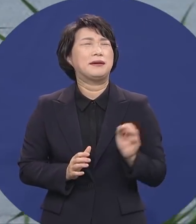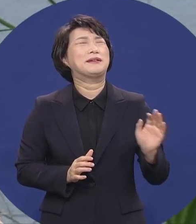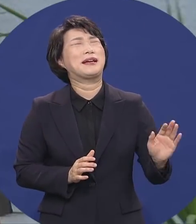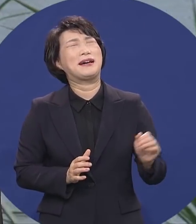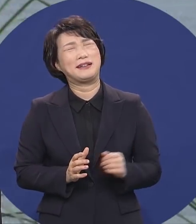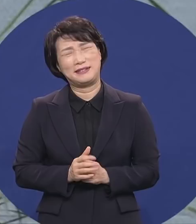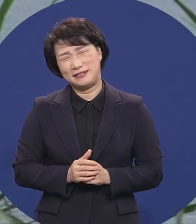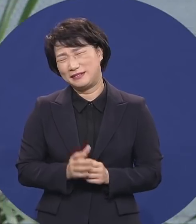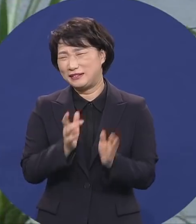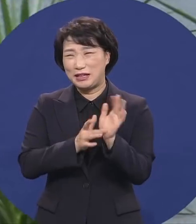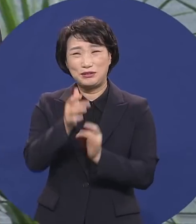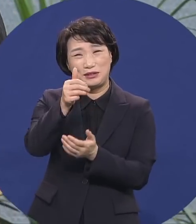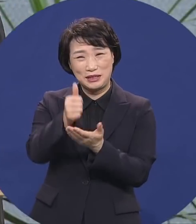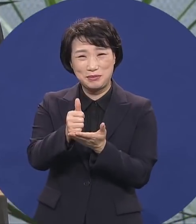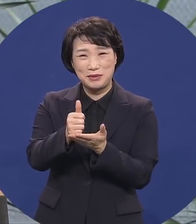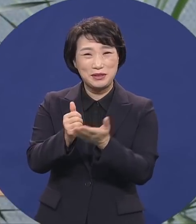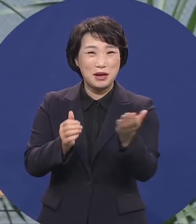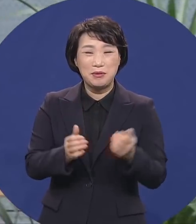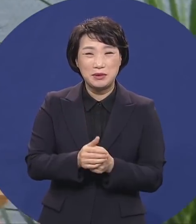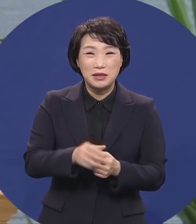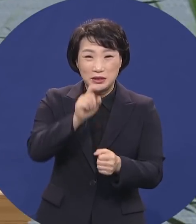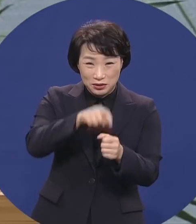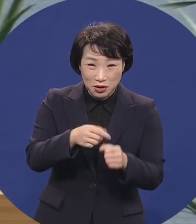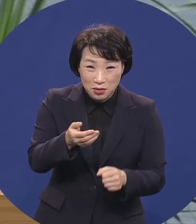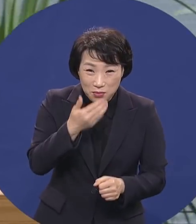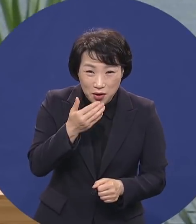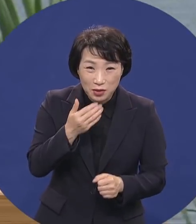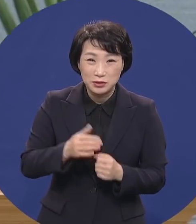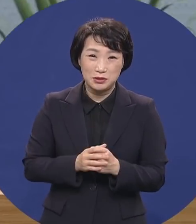예수님은 떡을 먹어서